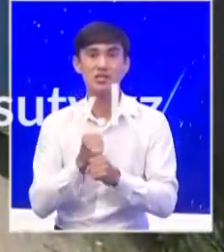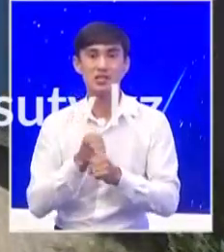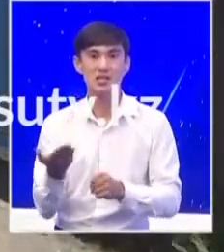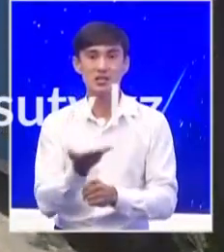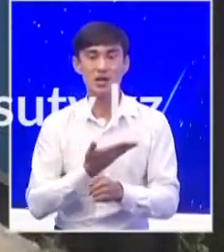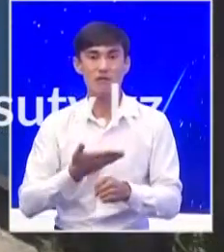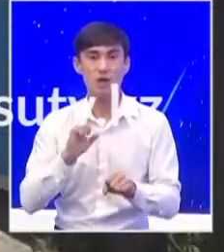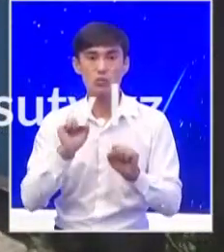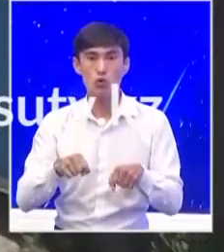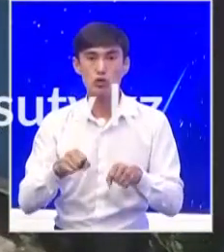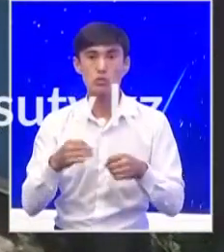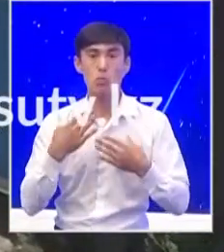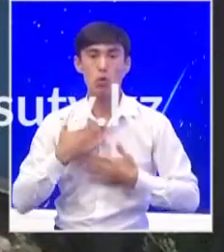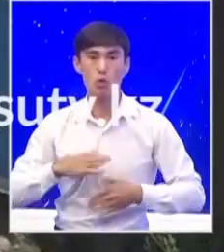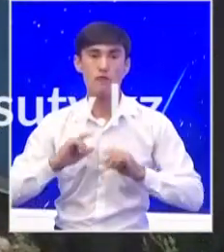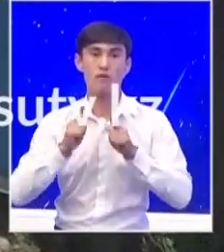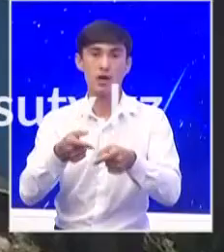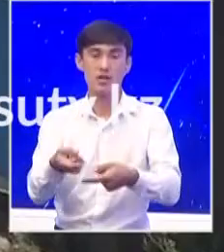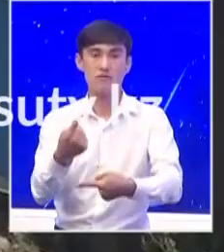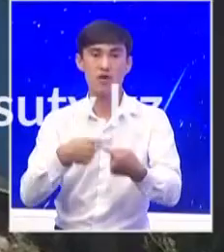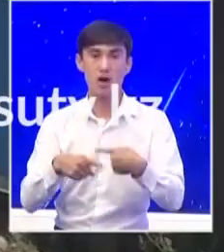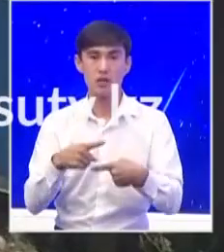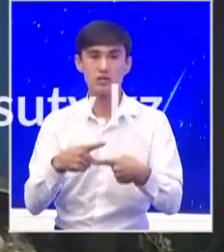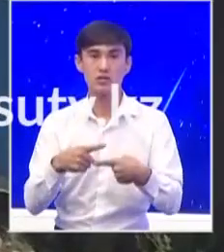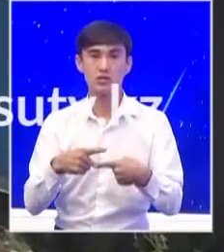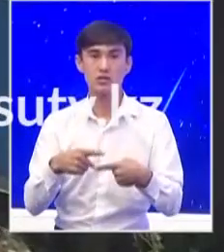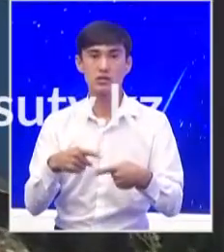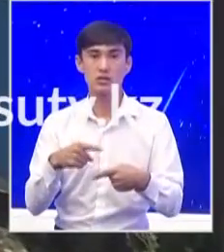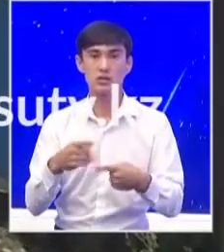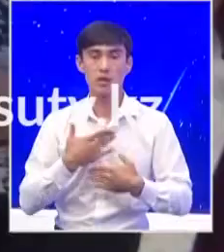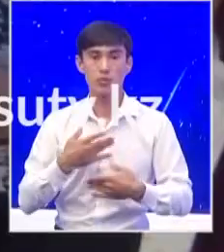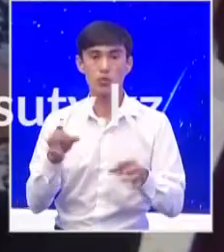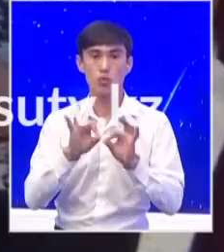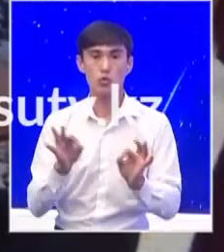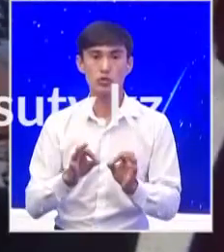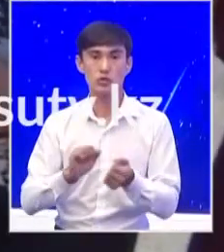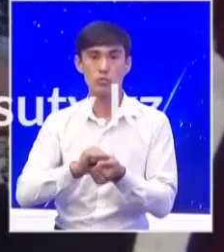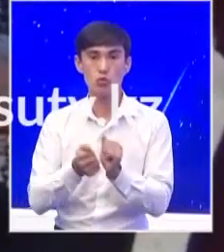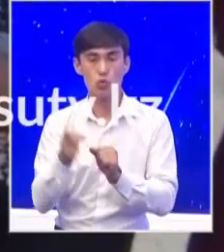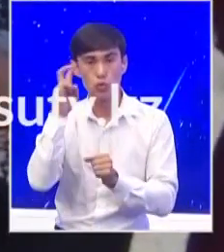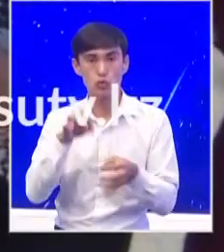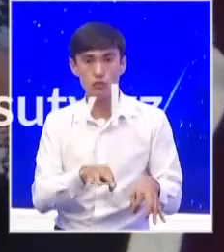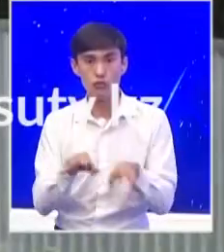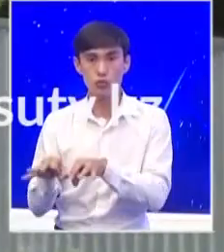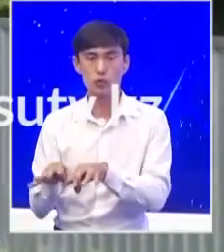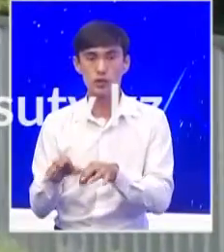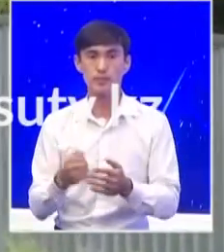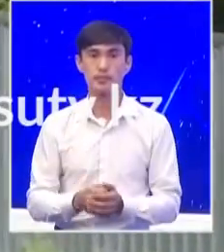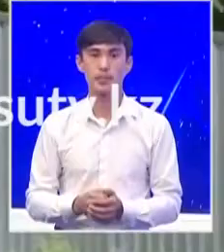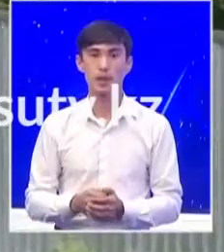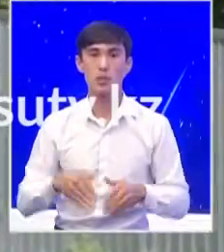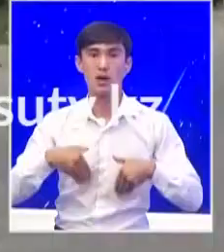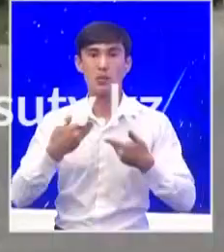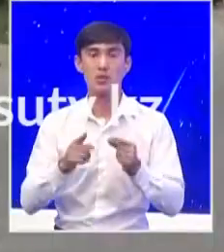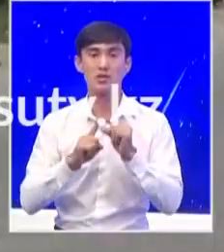спокойно заходить и выходить на улицу. Приближается осень. Нам нужно уголь разгружать. Сложившуюся ситуацию прокомментировал